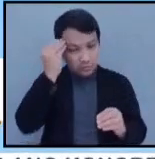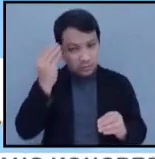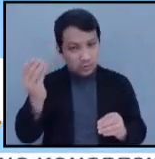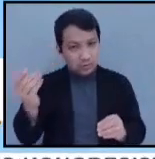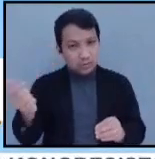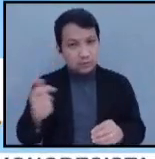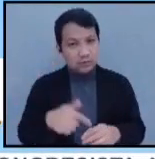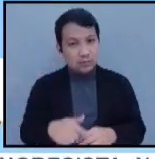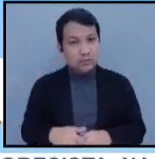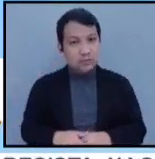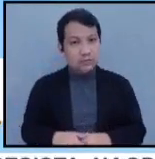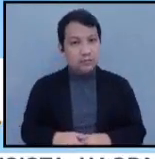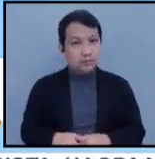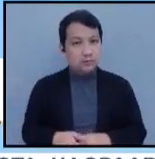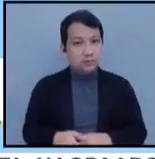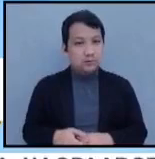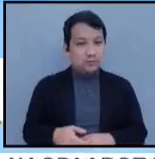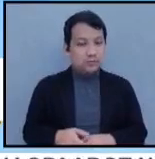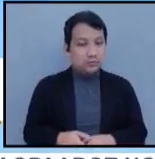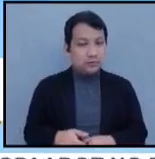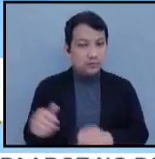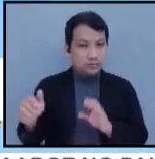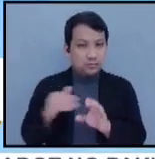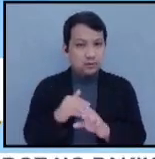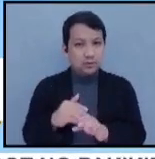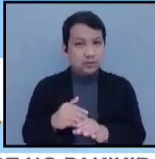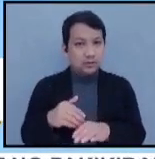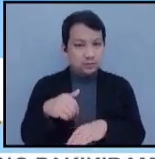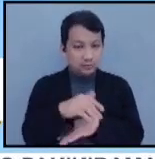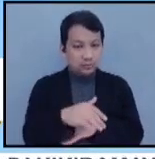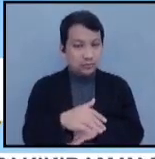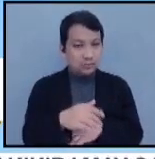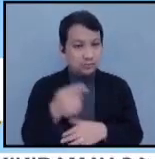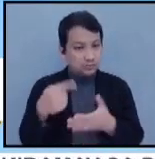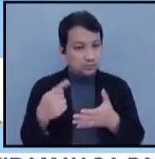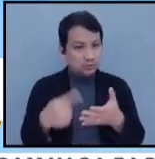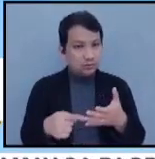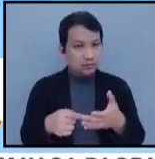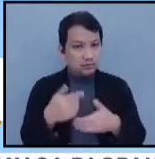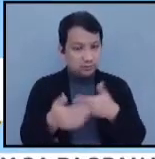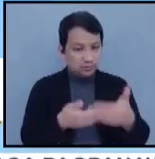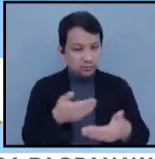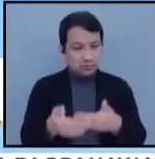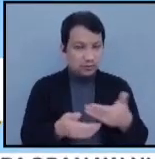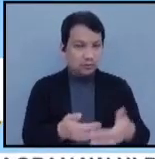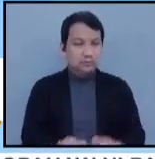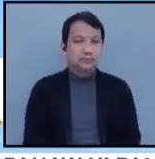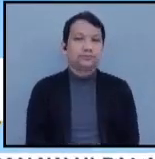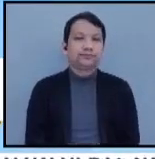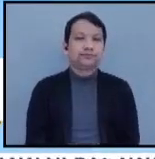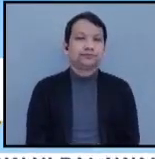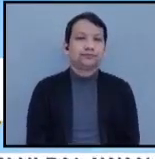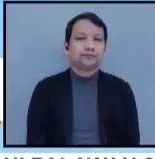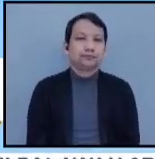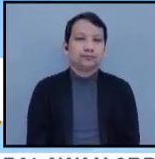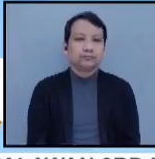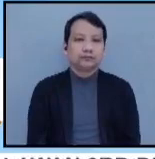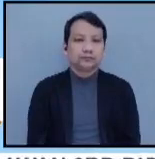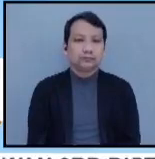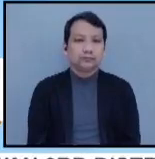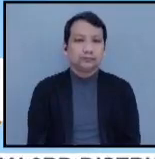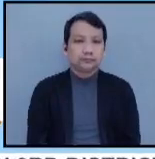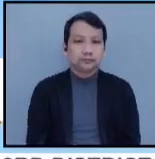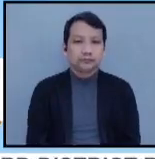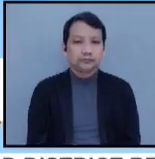tower para magkaroon ng procedure. So, nangyari, yung aircraft